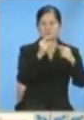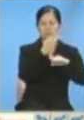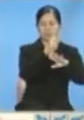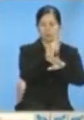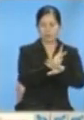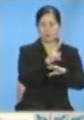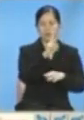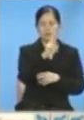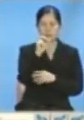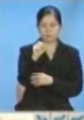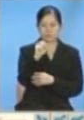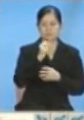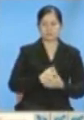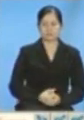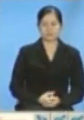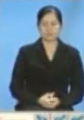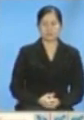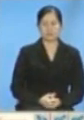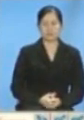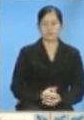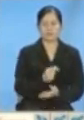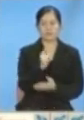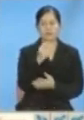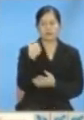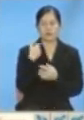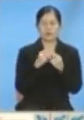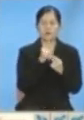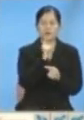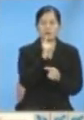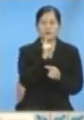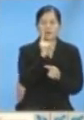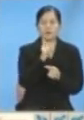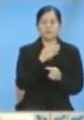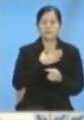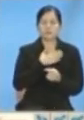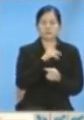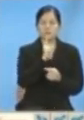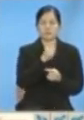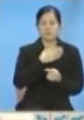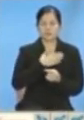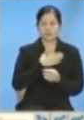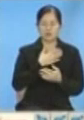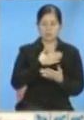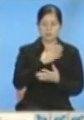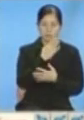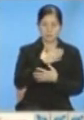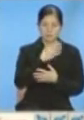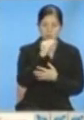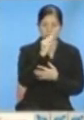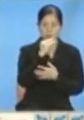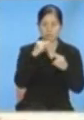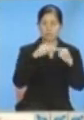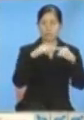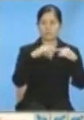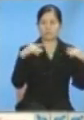สมาชิกรัฐสภาเหมือนกับผมท่านได้กล่าวเสียดสีผมว่าผมพูดไม่อยู่ใน ท่านฮะ